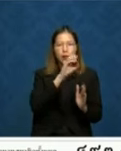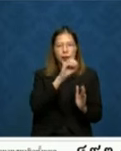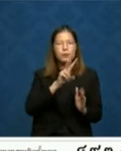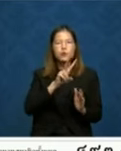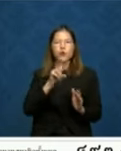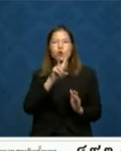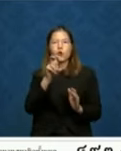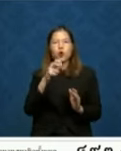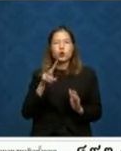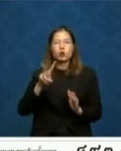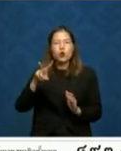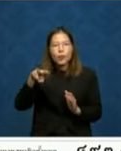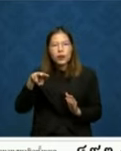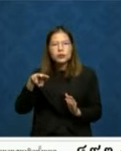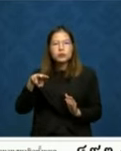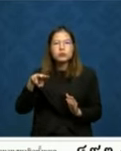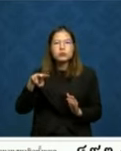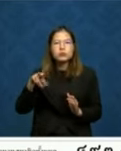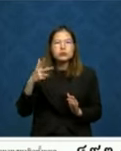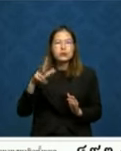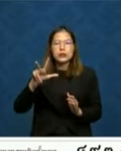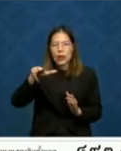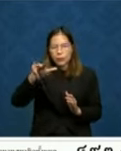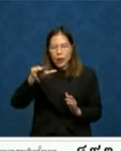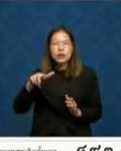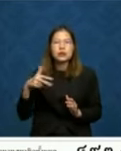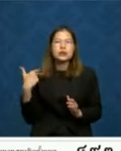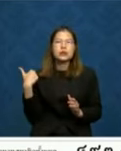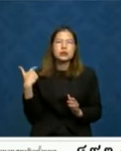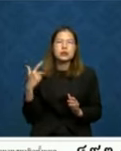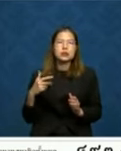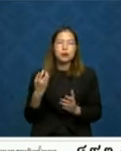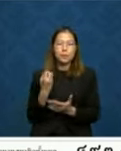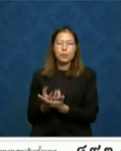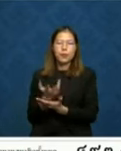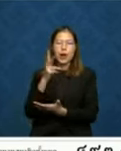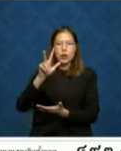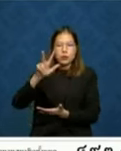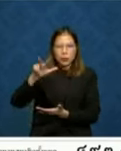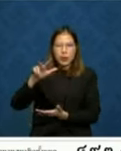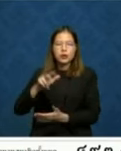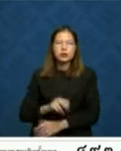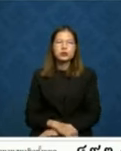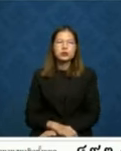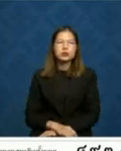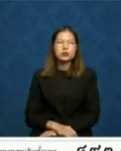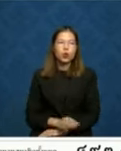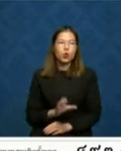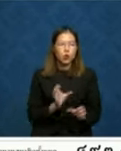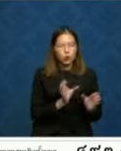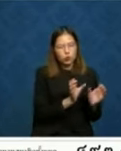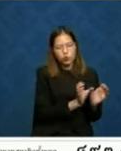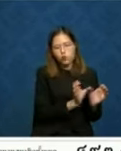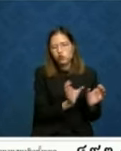200ไปถึง 2,000 ถึง 3,000 บาทอย่างแพงที่สุดขวดละ 3,000 บาทโชว์เต็มร้านเลยครับแ